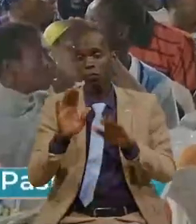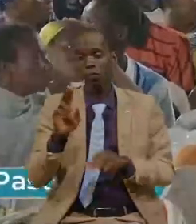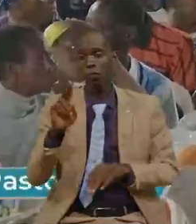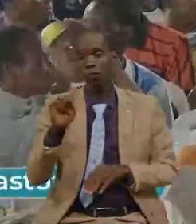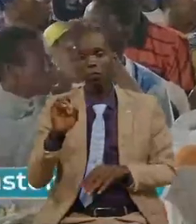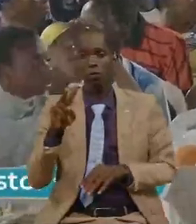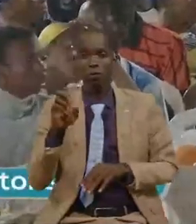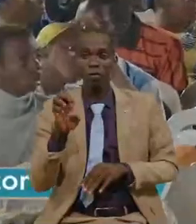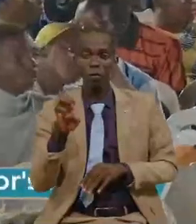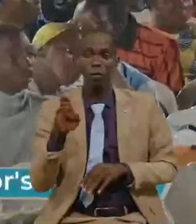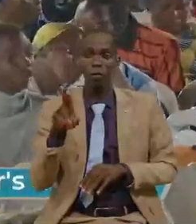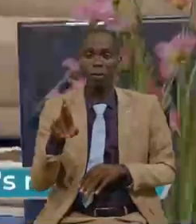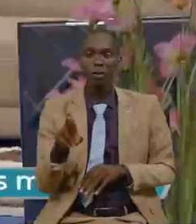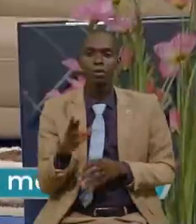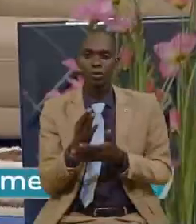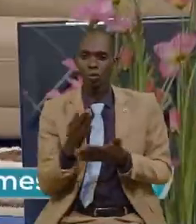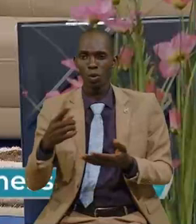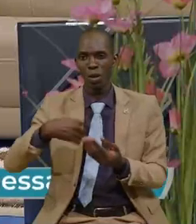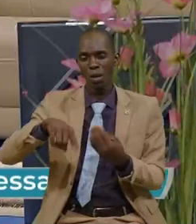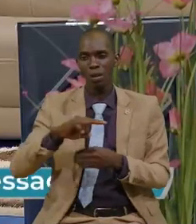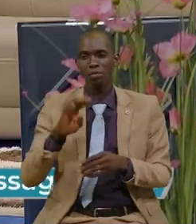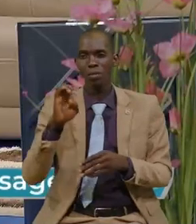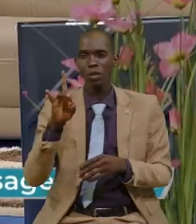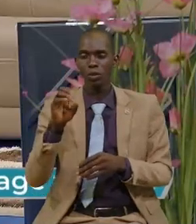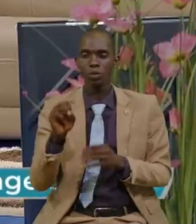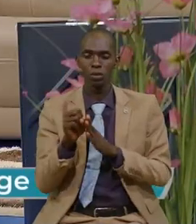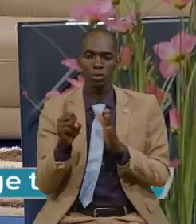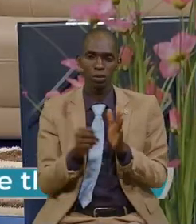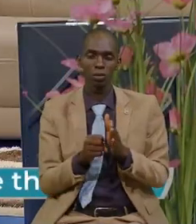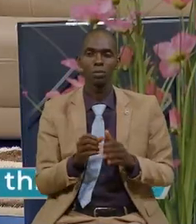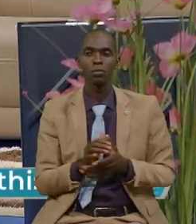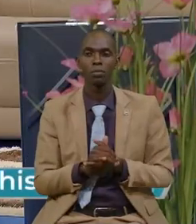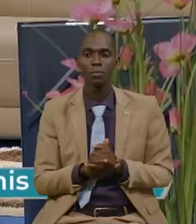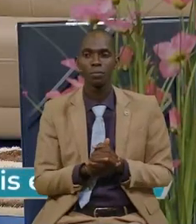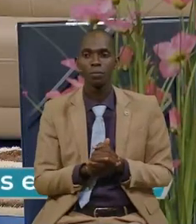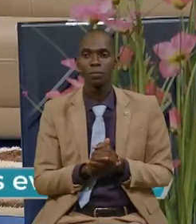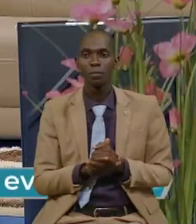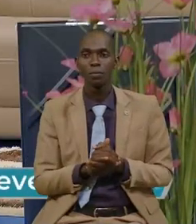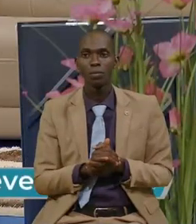153 Ekewan Road, Benin City. Please take note.